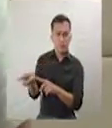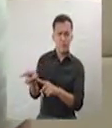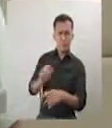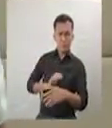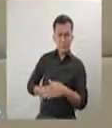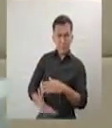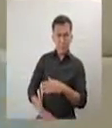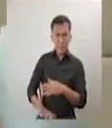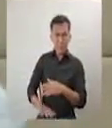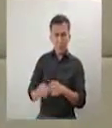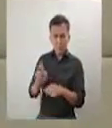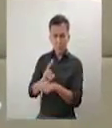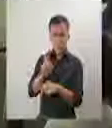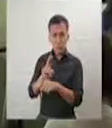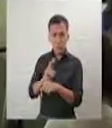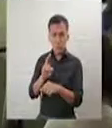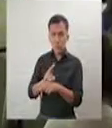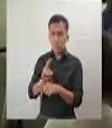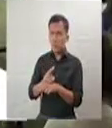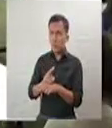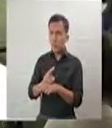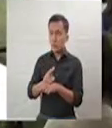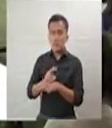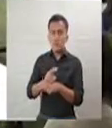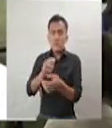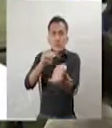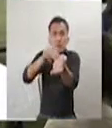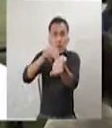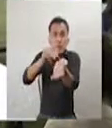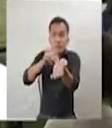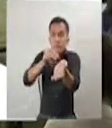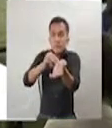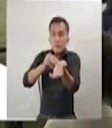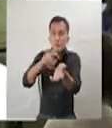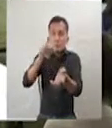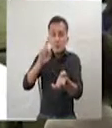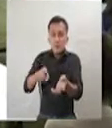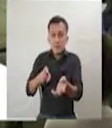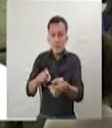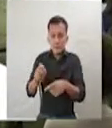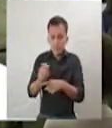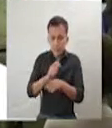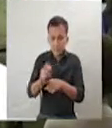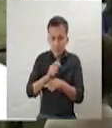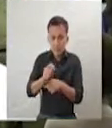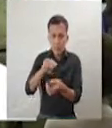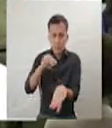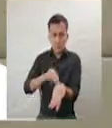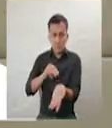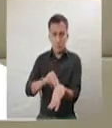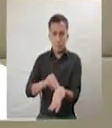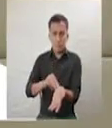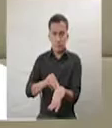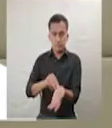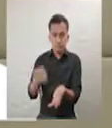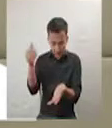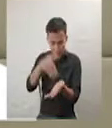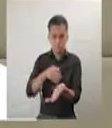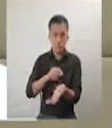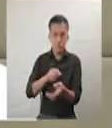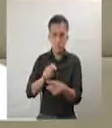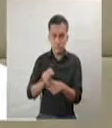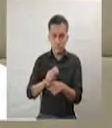yung panganganak gamit po ng mga komadrona. Dapat rin po ma-retrain ang ating mga komadrona